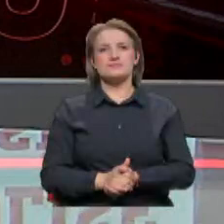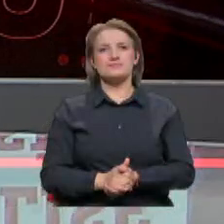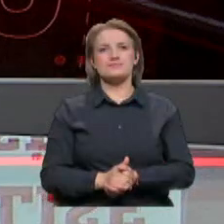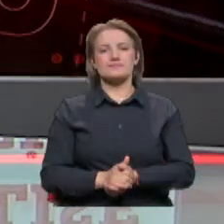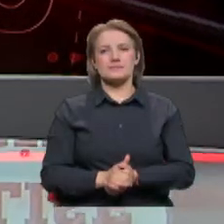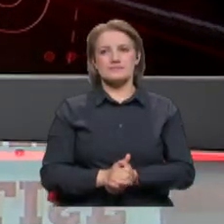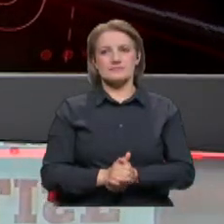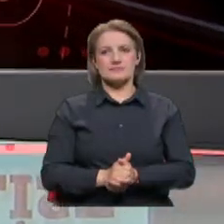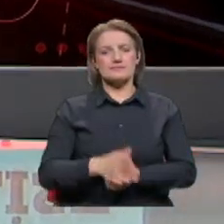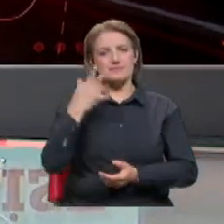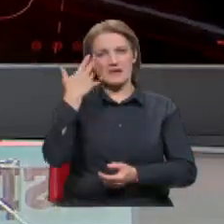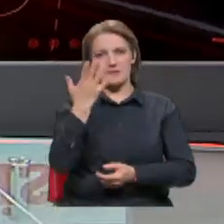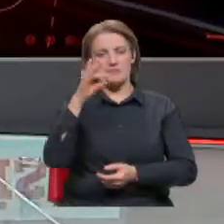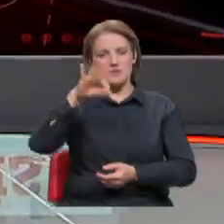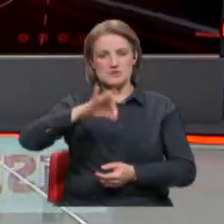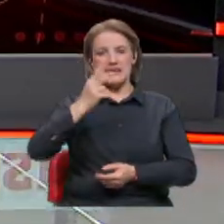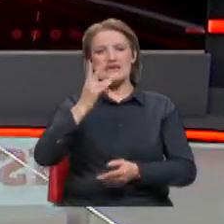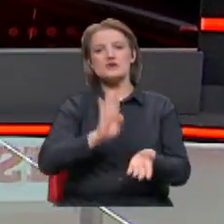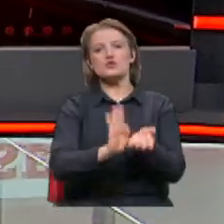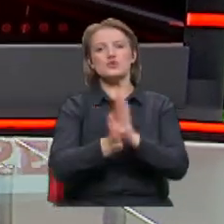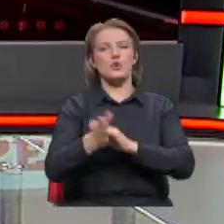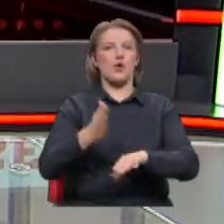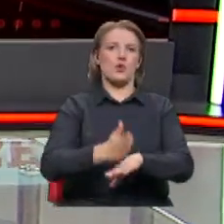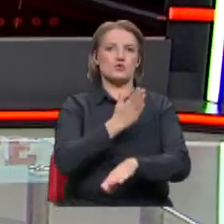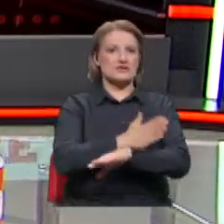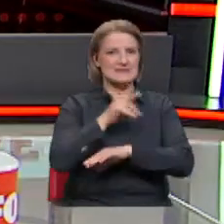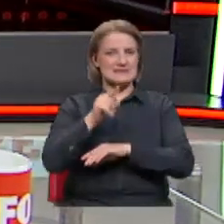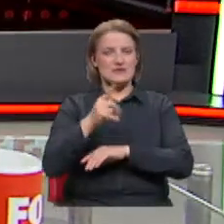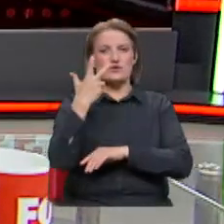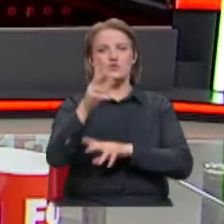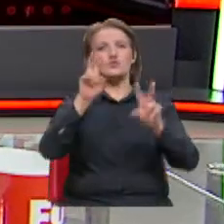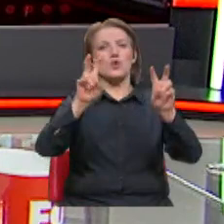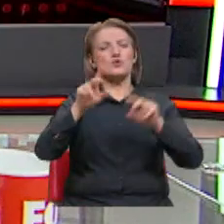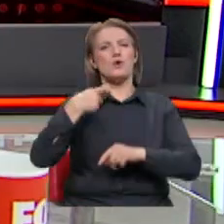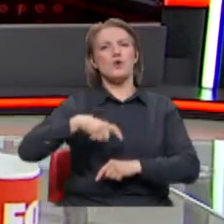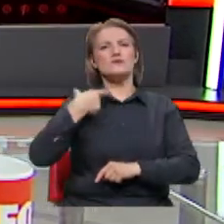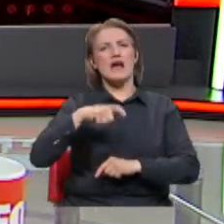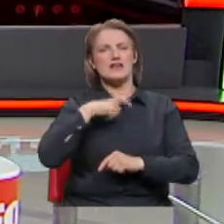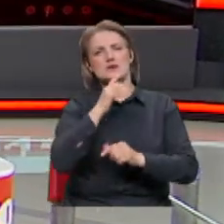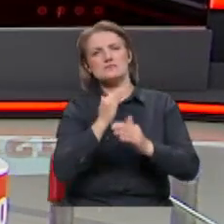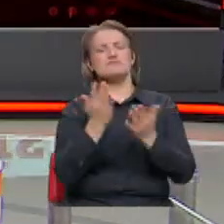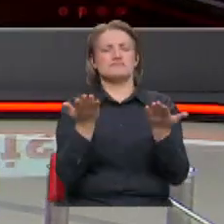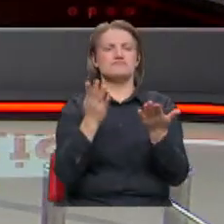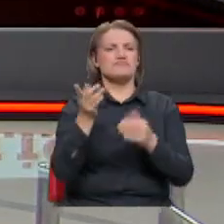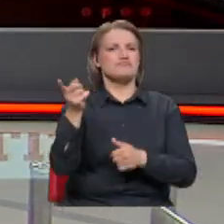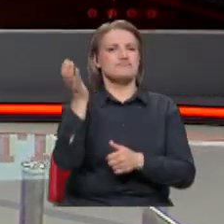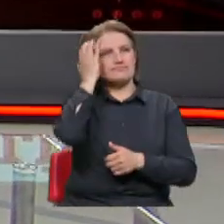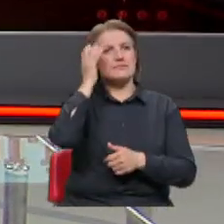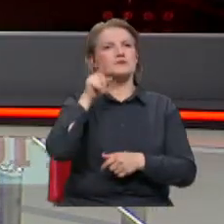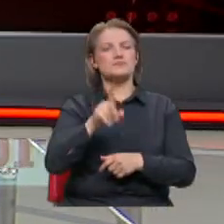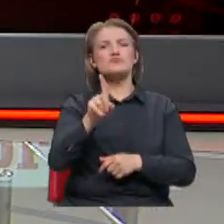Evet şimdi ikinci tur öncesinde 3 konu özellikle öne çıktı bunlardan bir